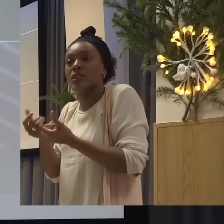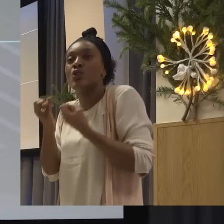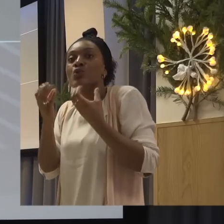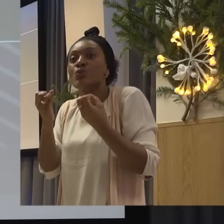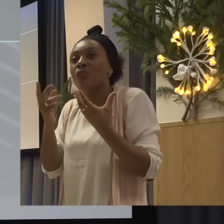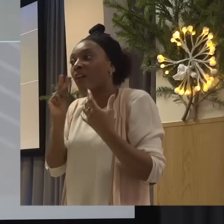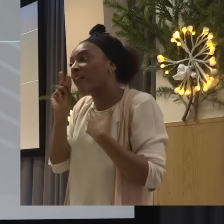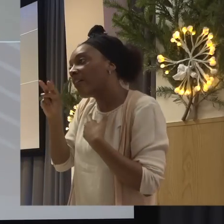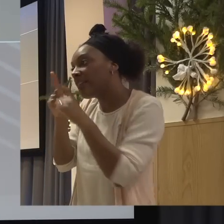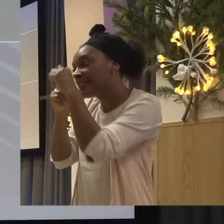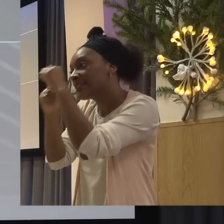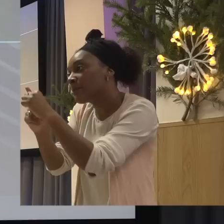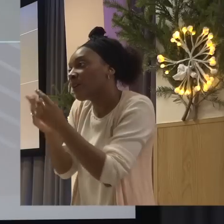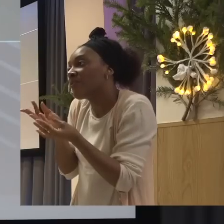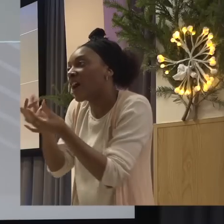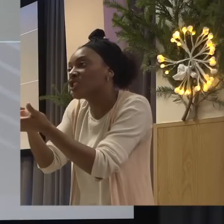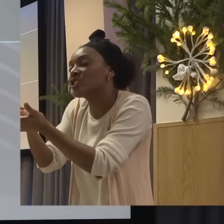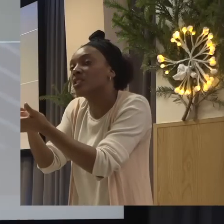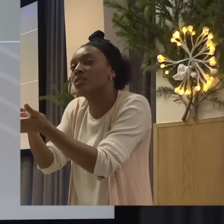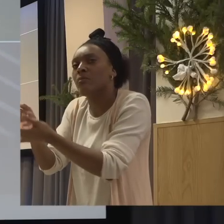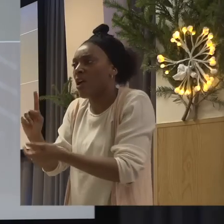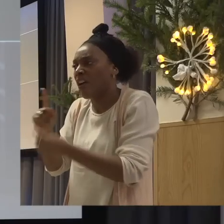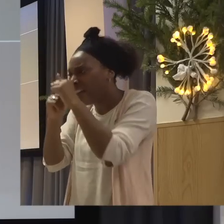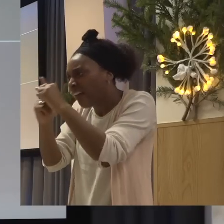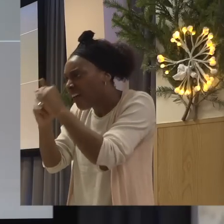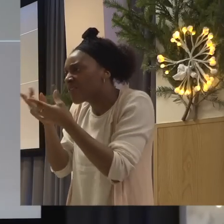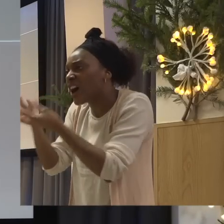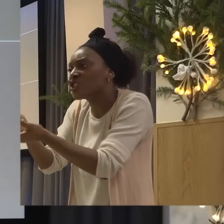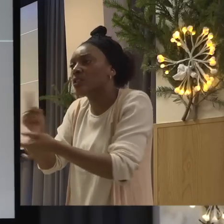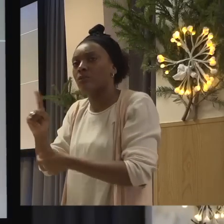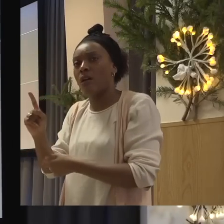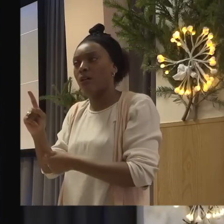leur fragilité, oubliant aussi ce qui fait leur force.